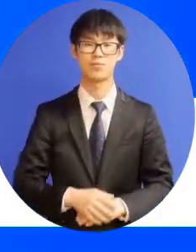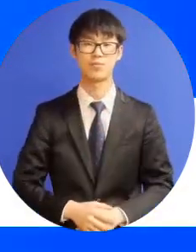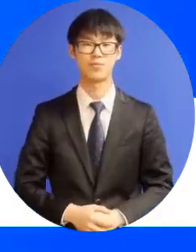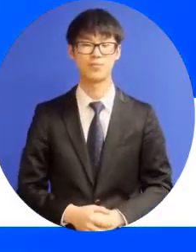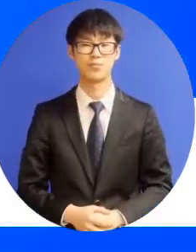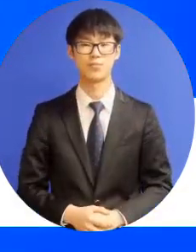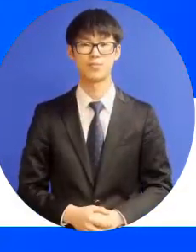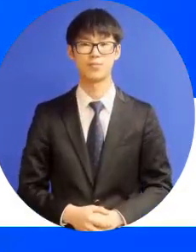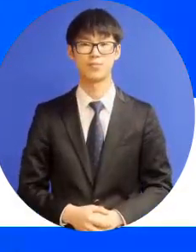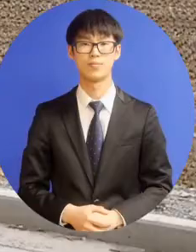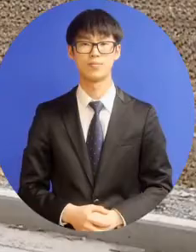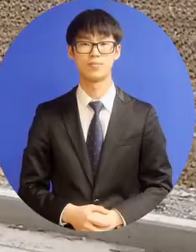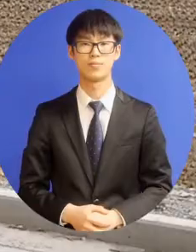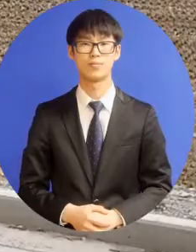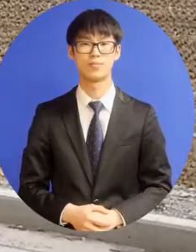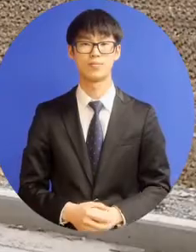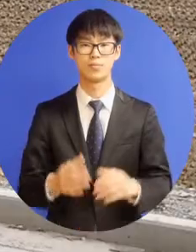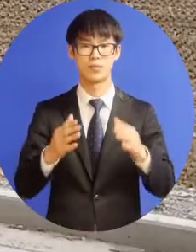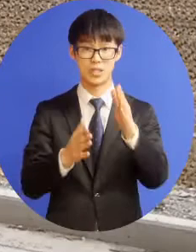있습니다.